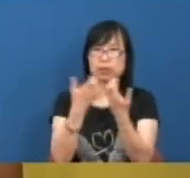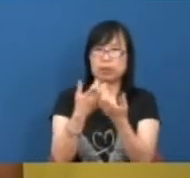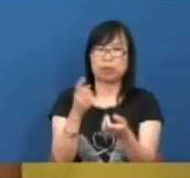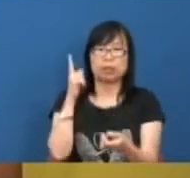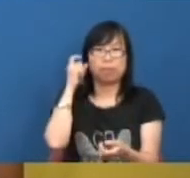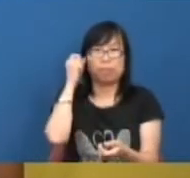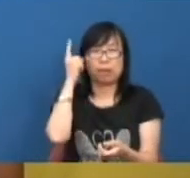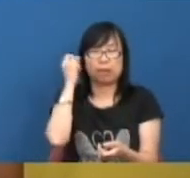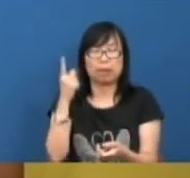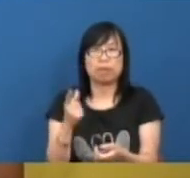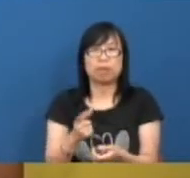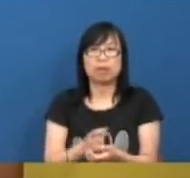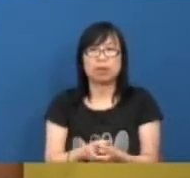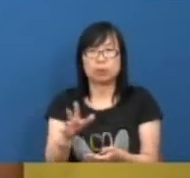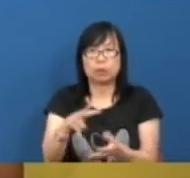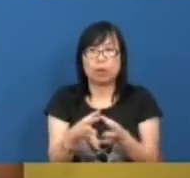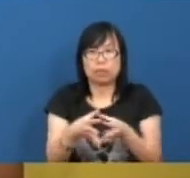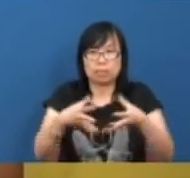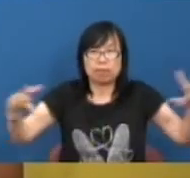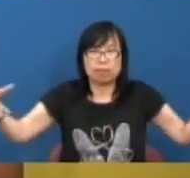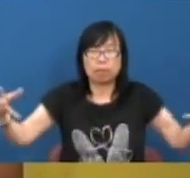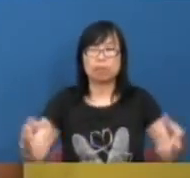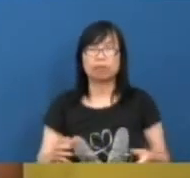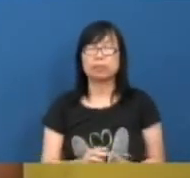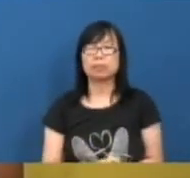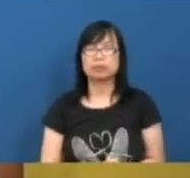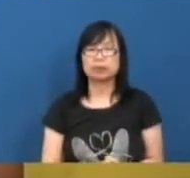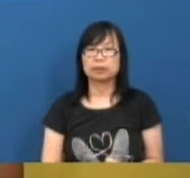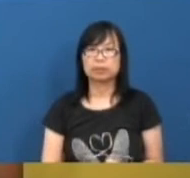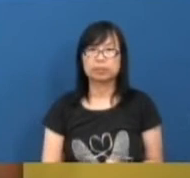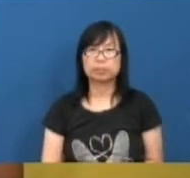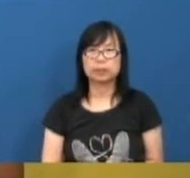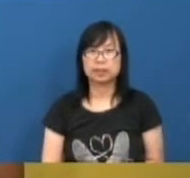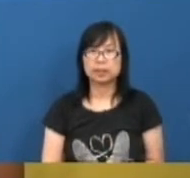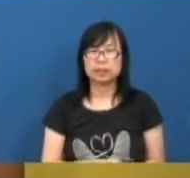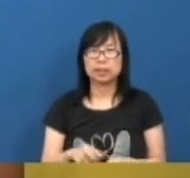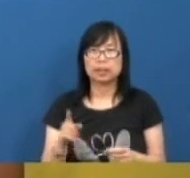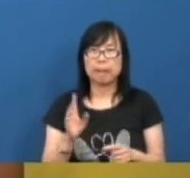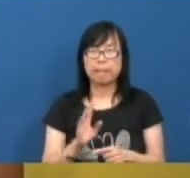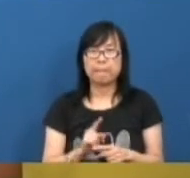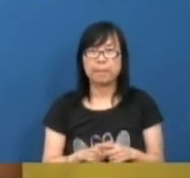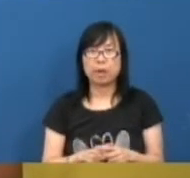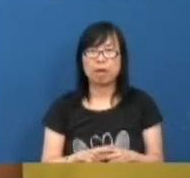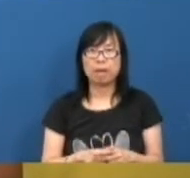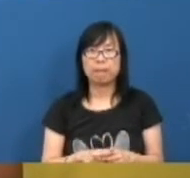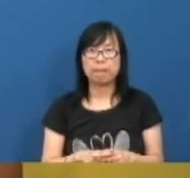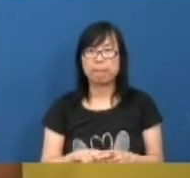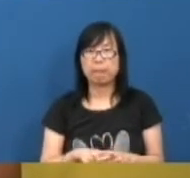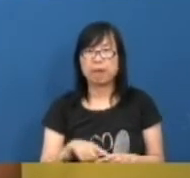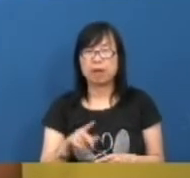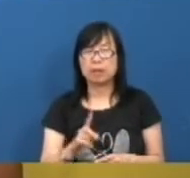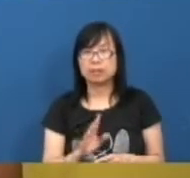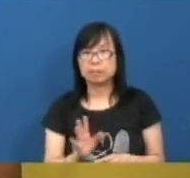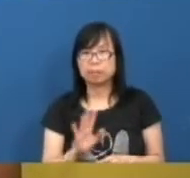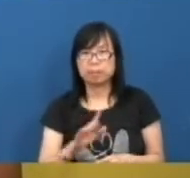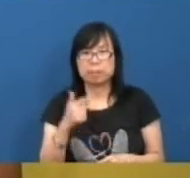嘅，即係你太過大量嘅時候咧，會即係真係唔係軟著陸，係亦都